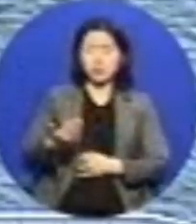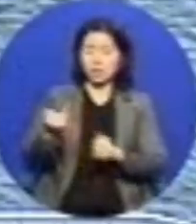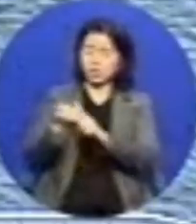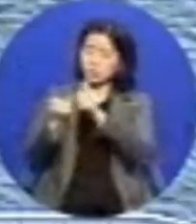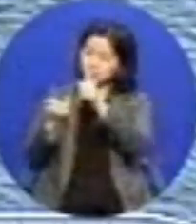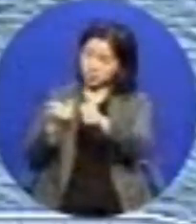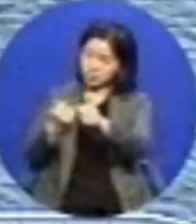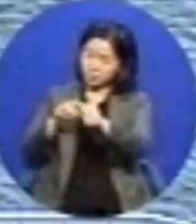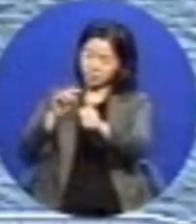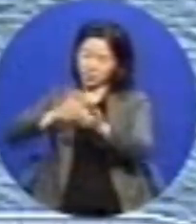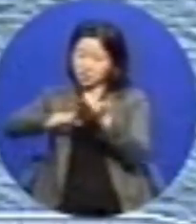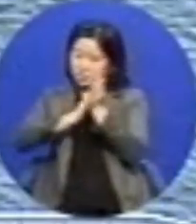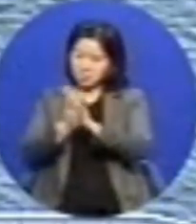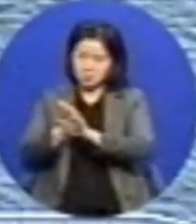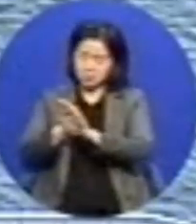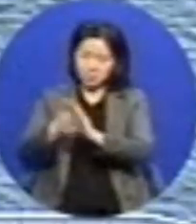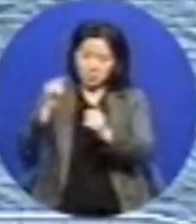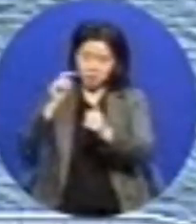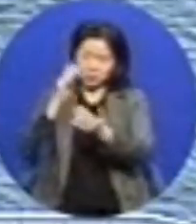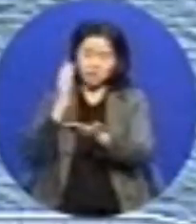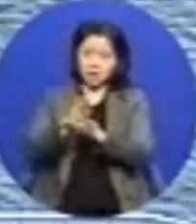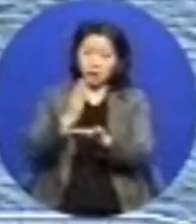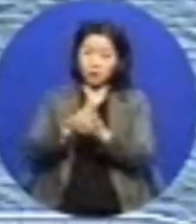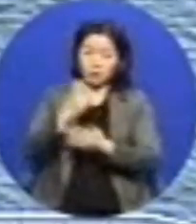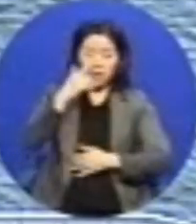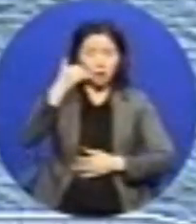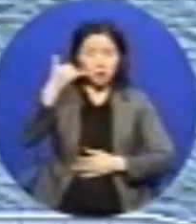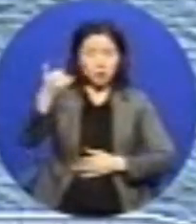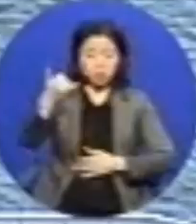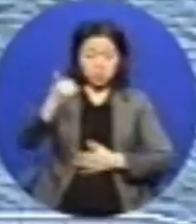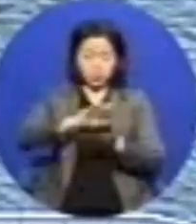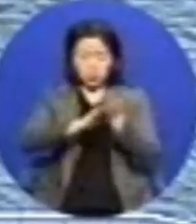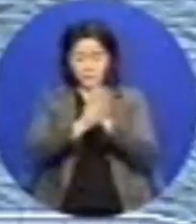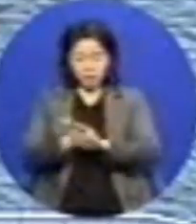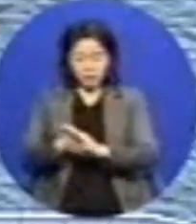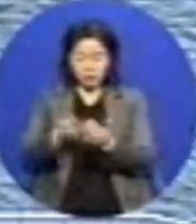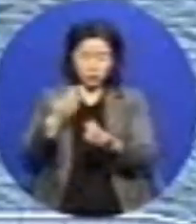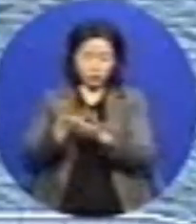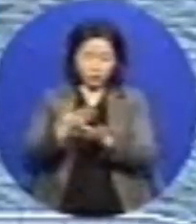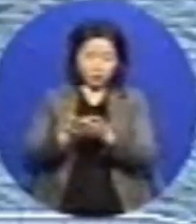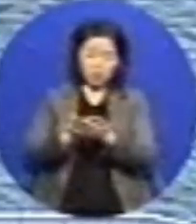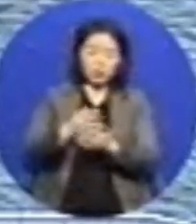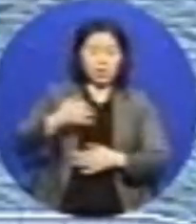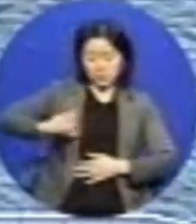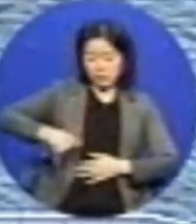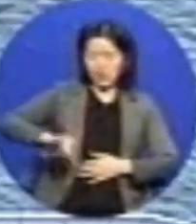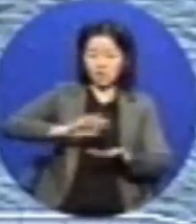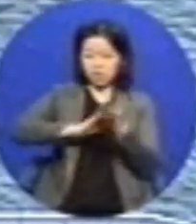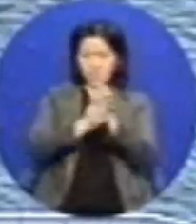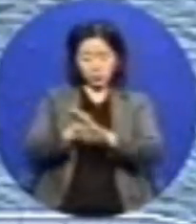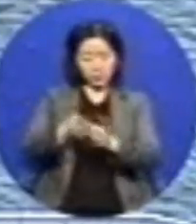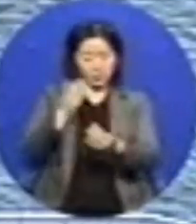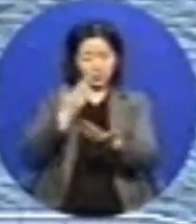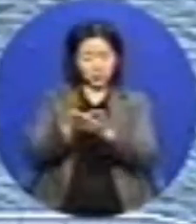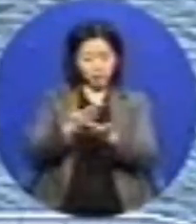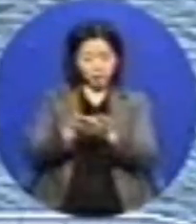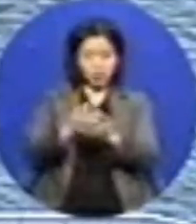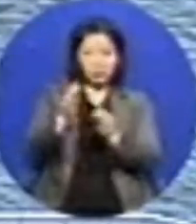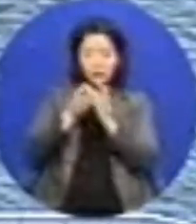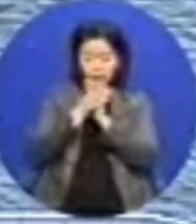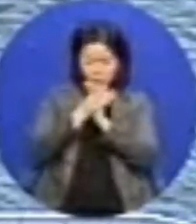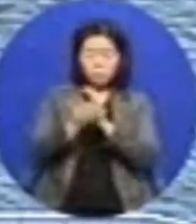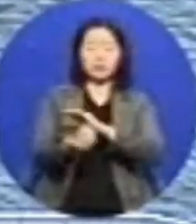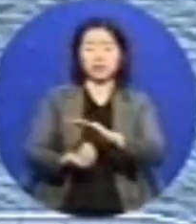변화시키려고 하지 말고 부모를 변화 시켜 달라고 자녀들을 변화 시켜 달라고 기도하기 전에 먼저